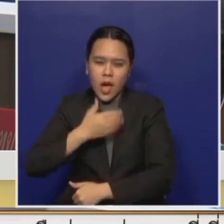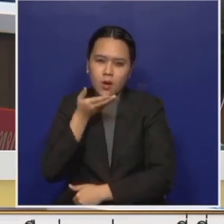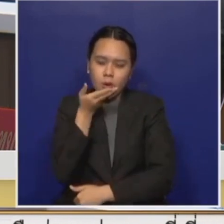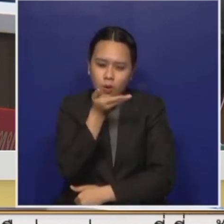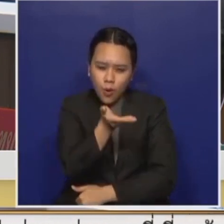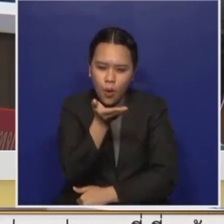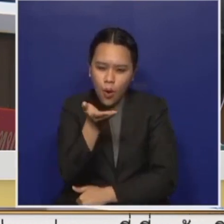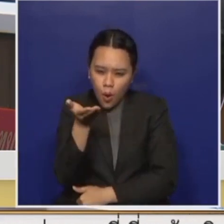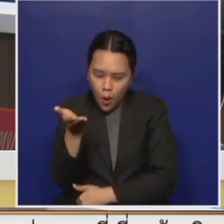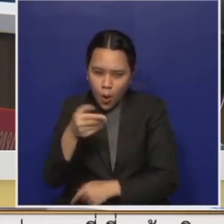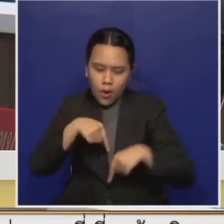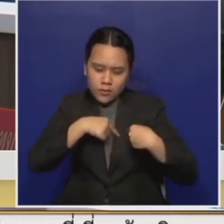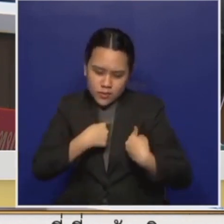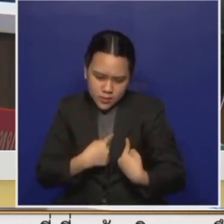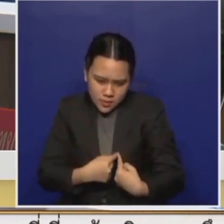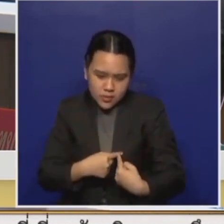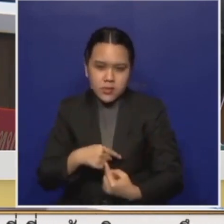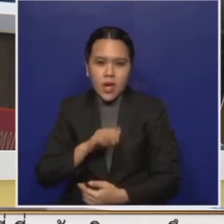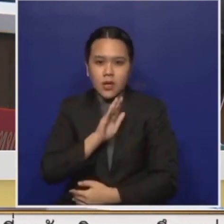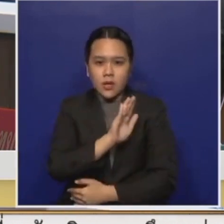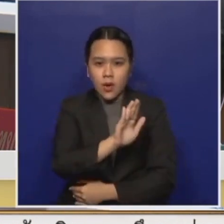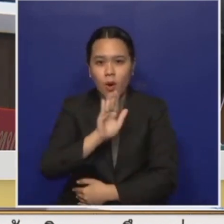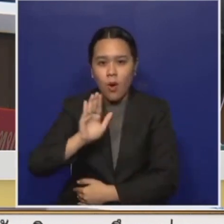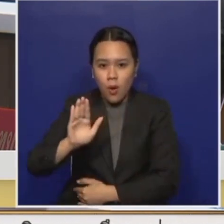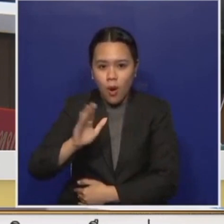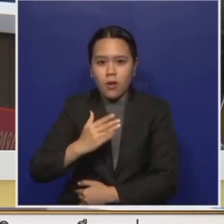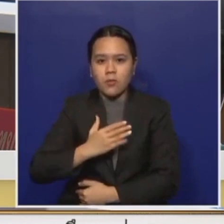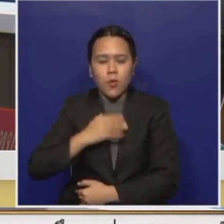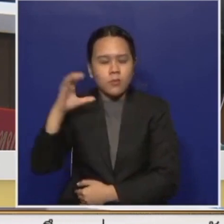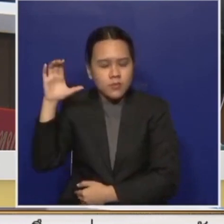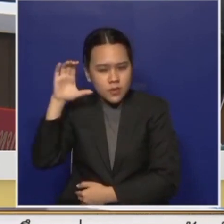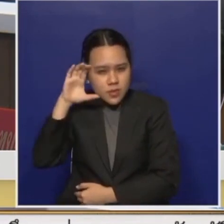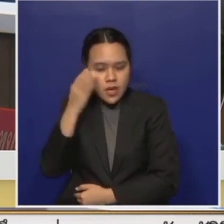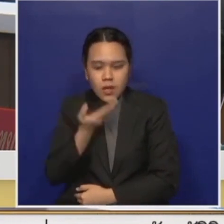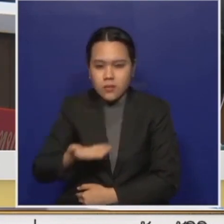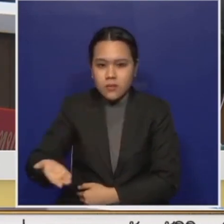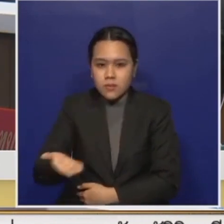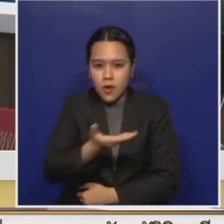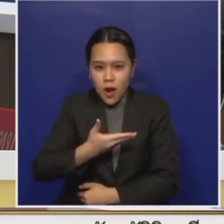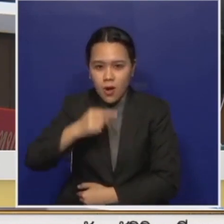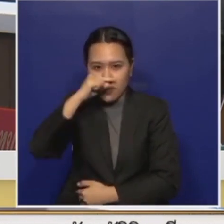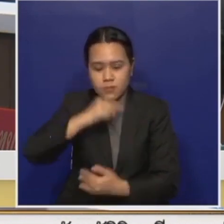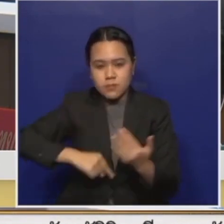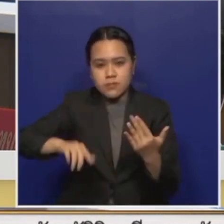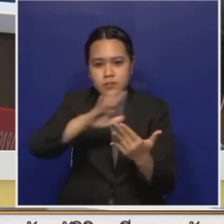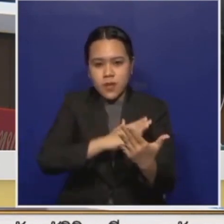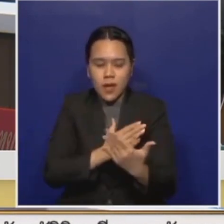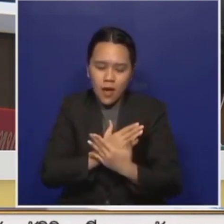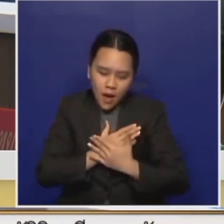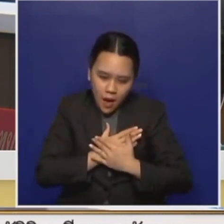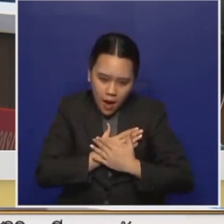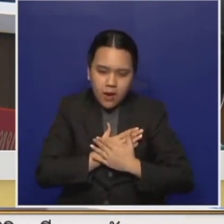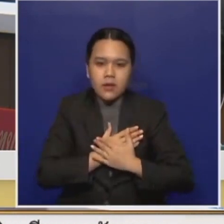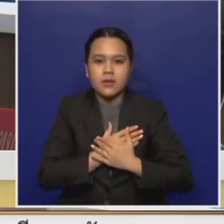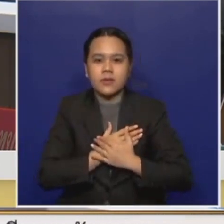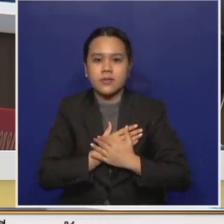จิตสำนึของท่านผมเชื่้ามั่นครับวาทานเองก็รกประเทศชาติมเมืองจ